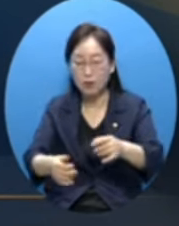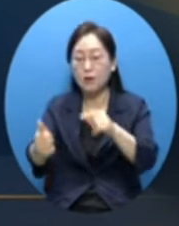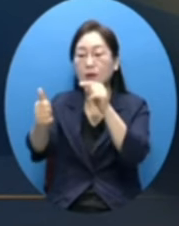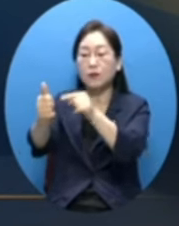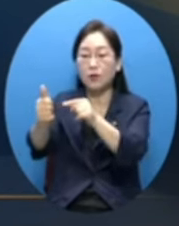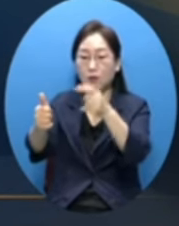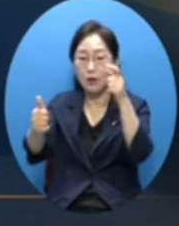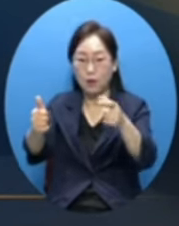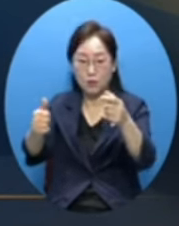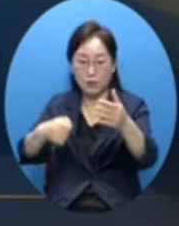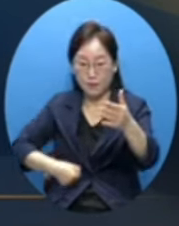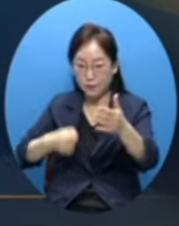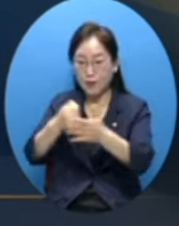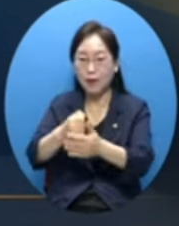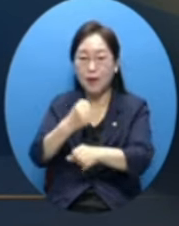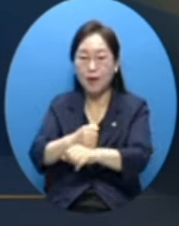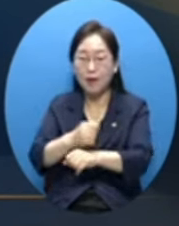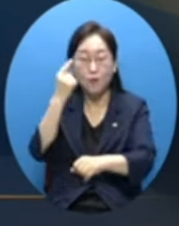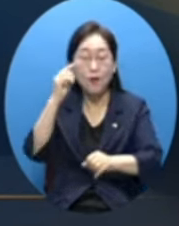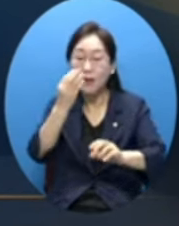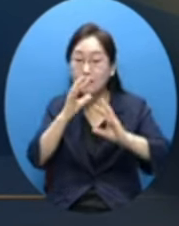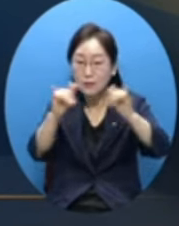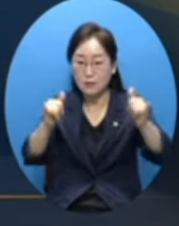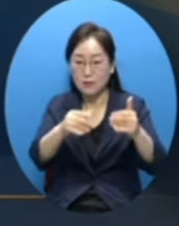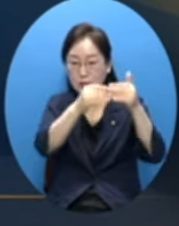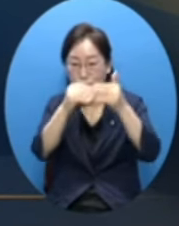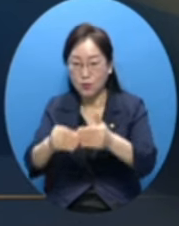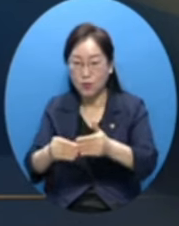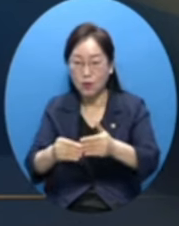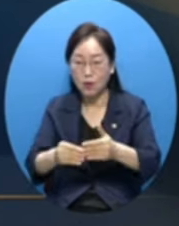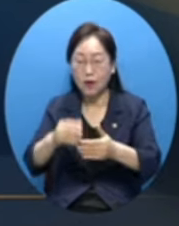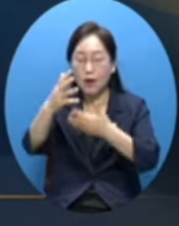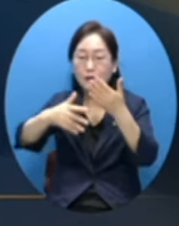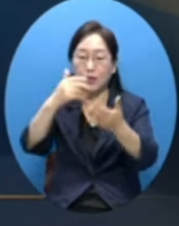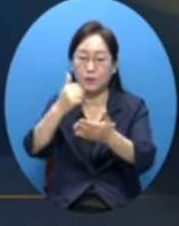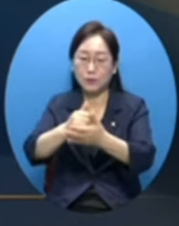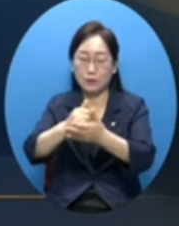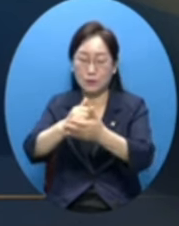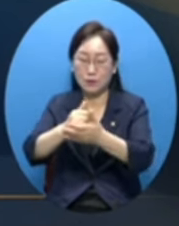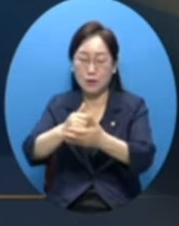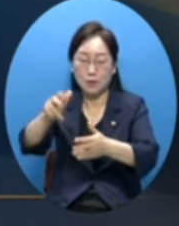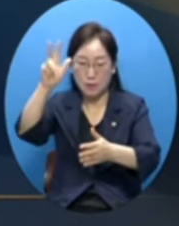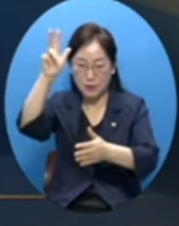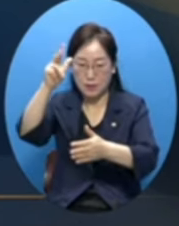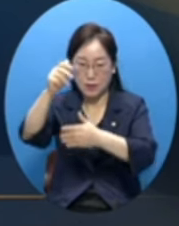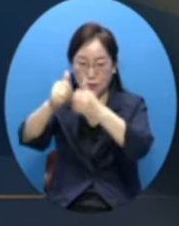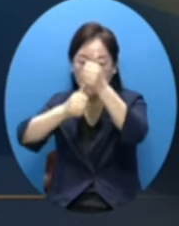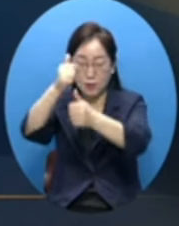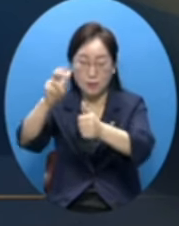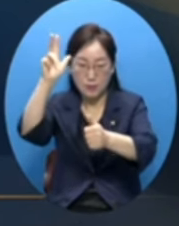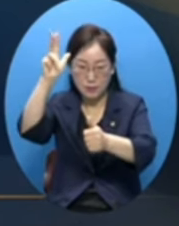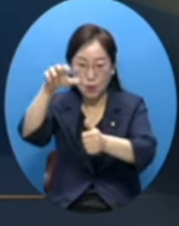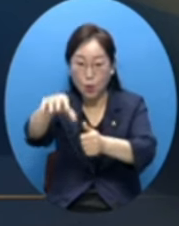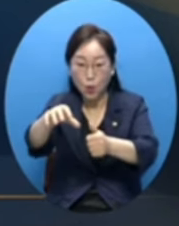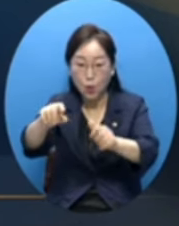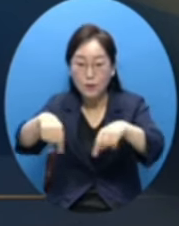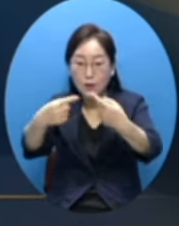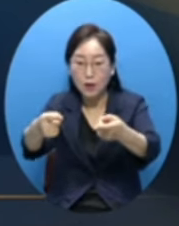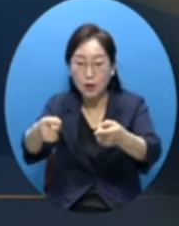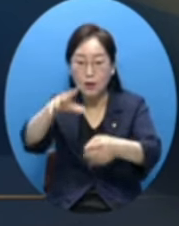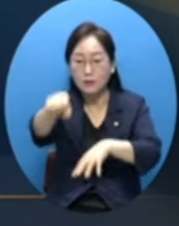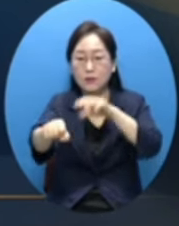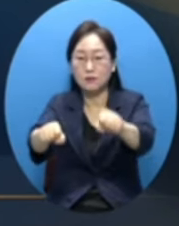담대하라 너는이 백성을 거느리고 여호와께서 그들의 조상에게 주리라고 맹세하신 땅으로 들어가서 그들에게 그 땅을